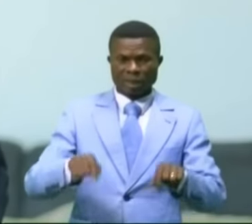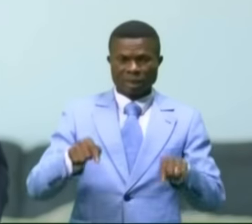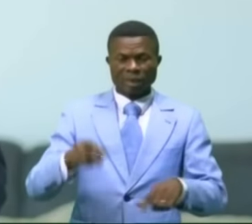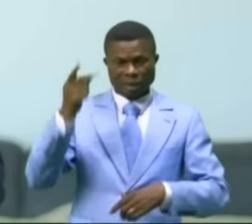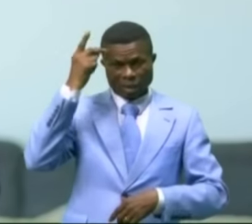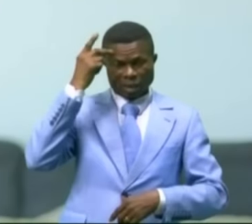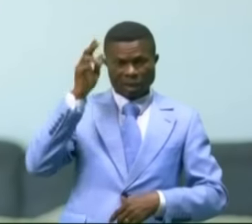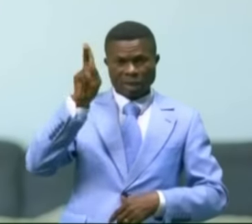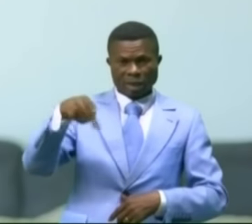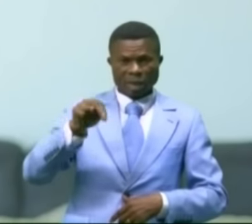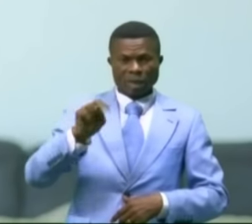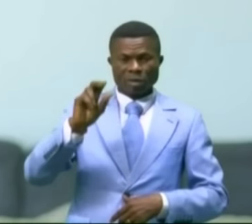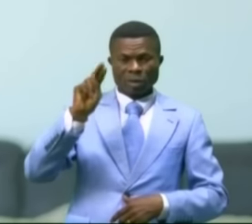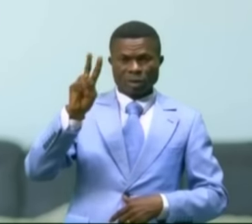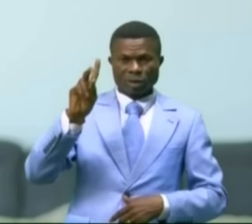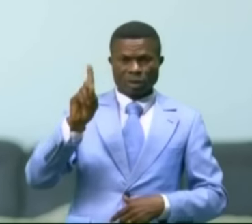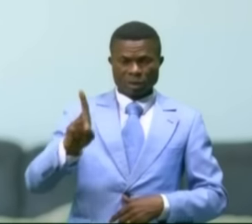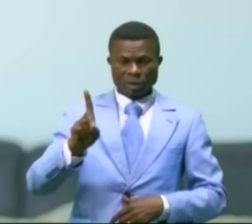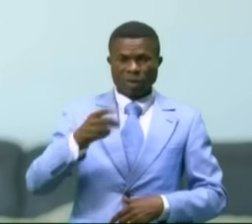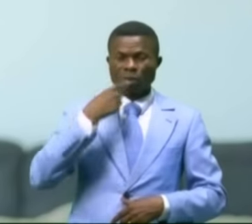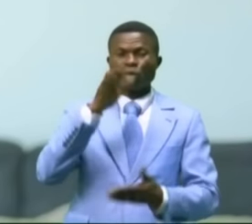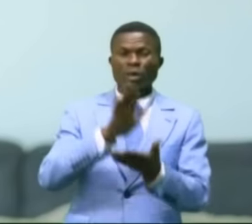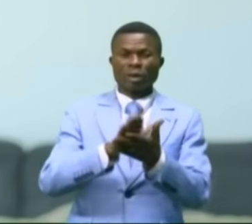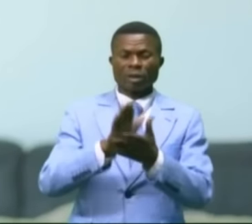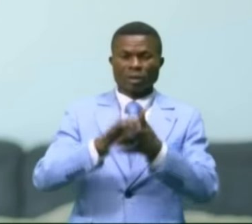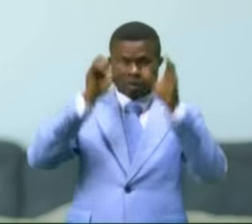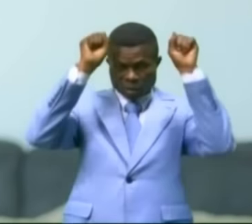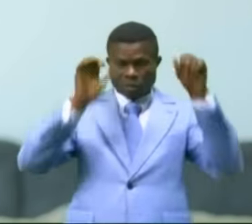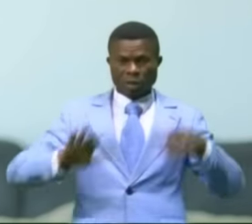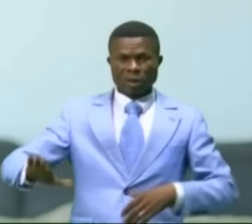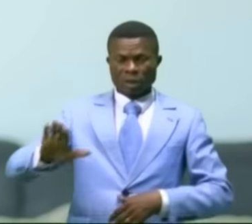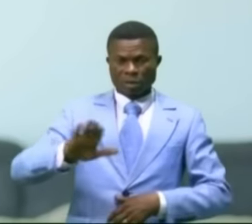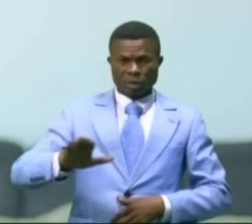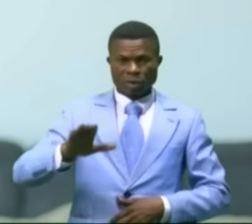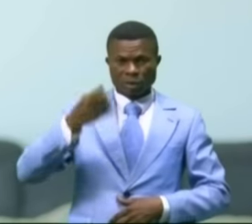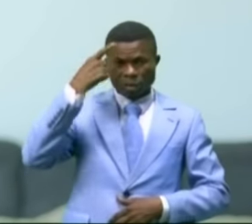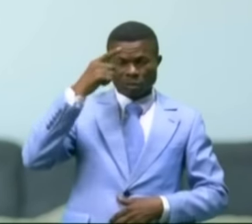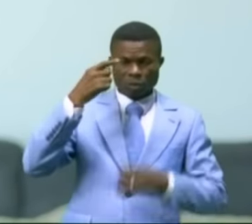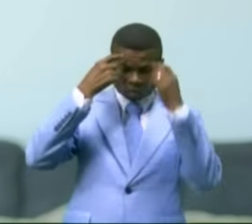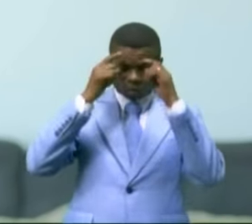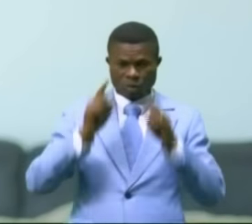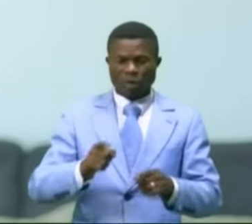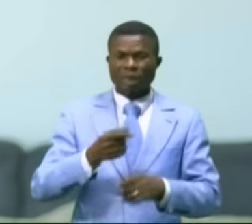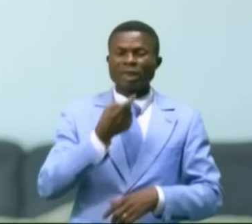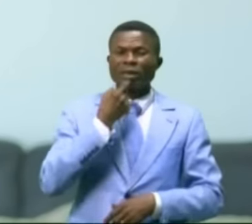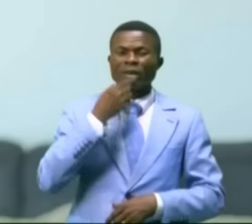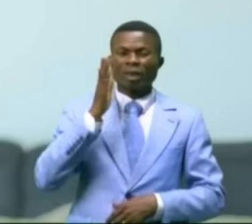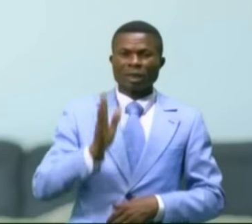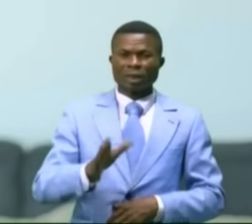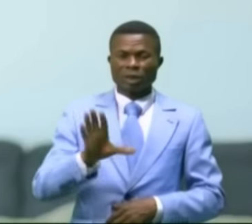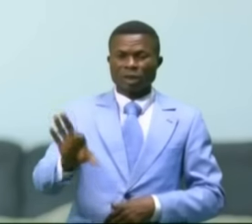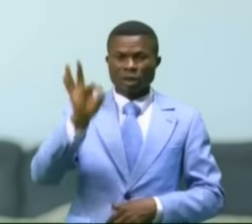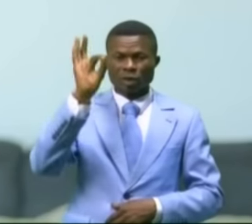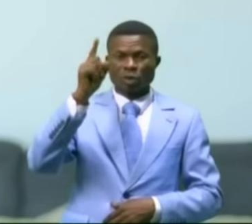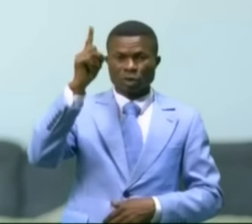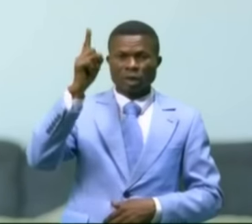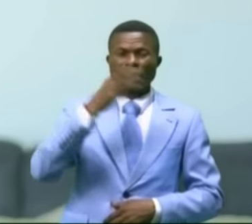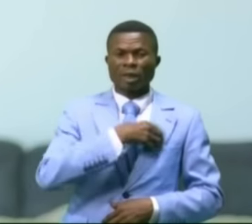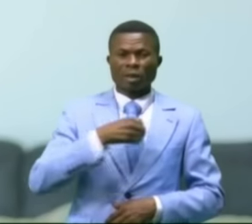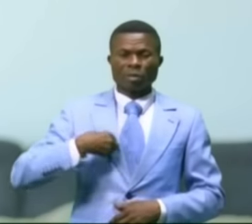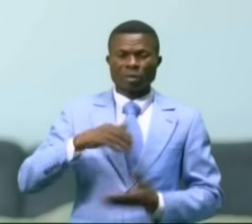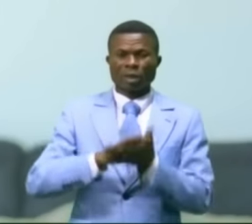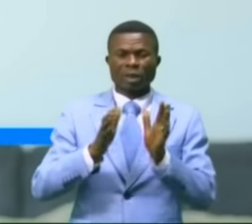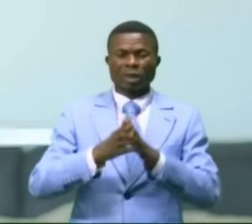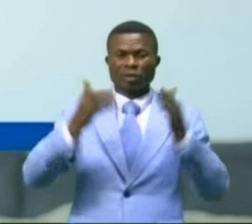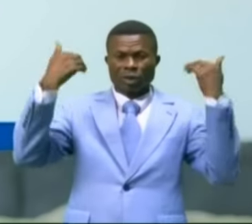Permettez-moi tout d'abord de féliciter le chef de l'État pour cette décision historique de mettre une femme à la tête